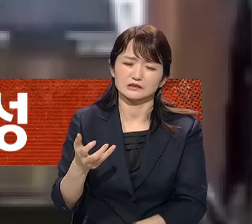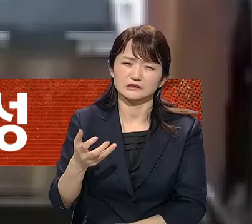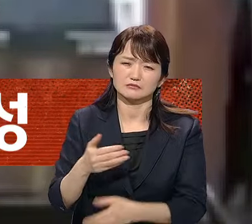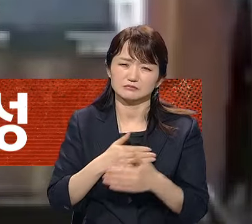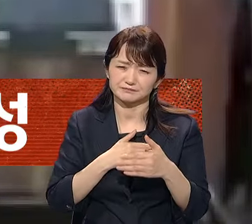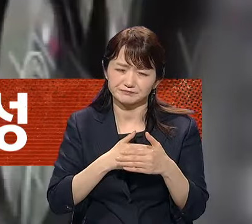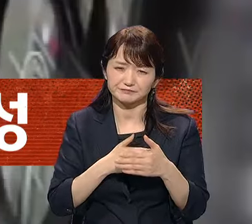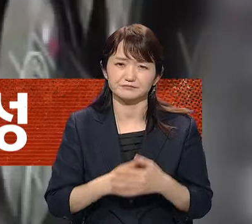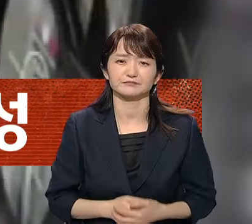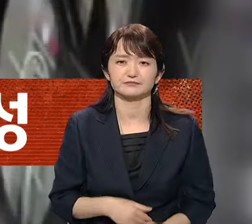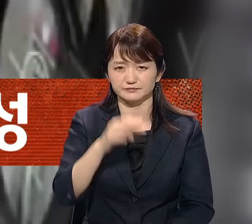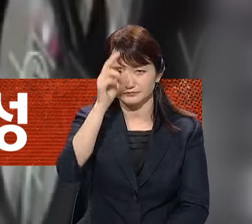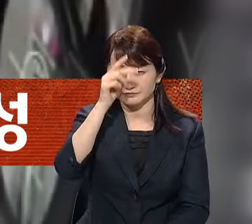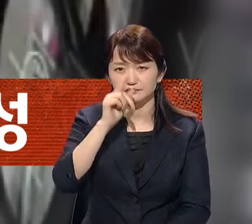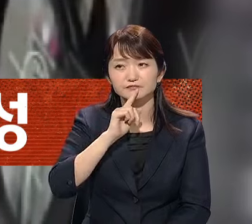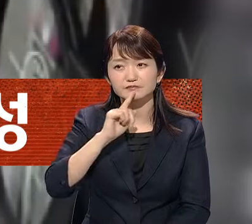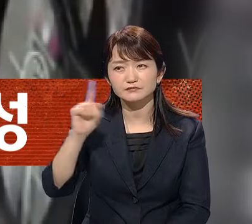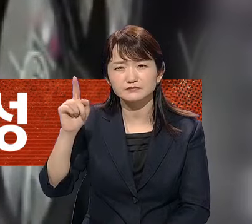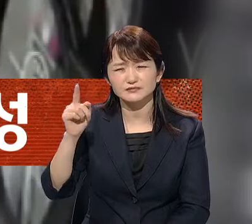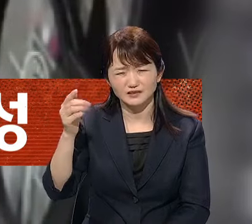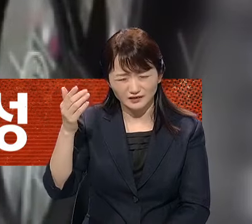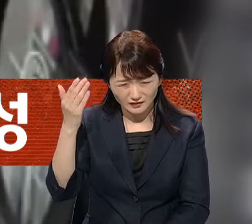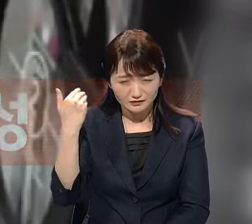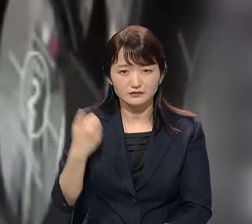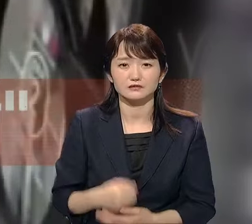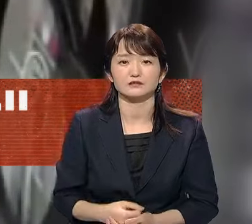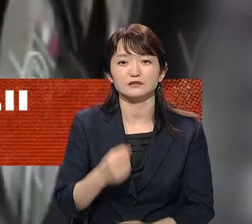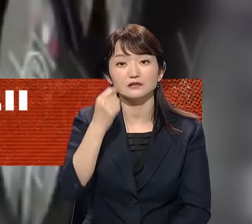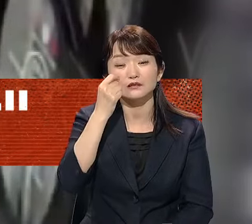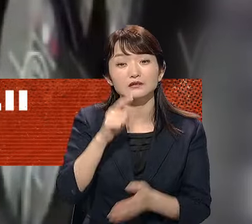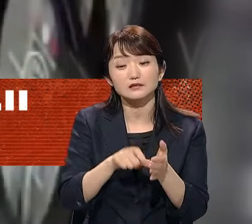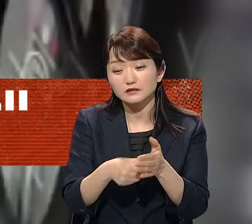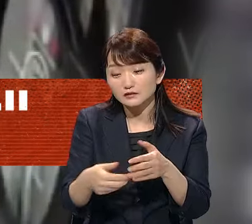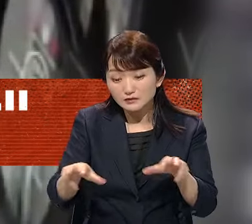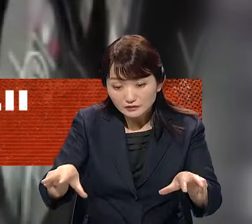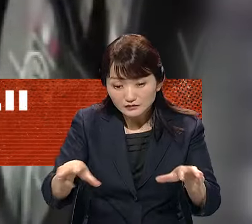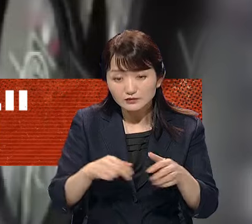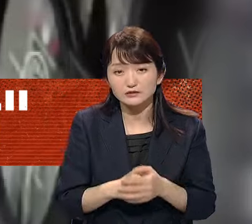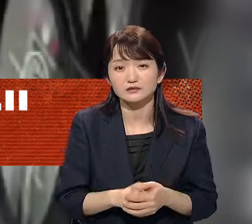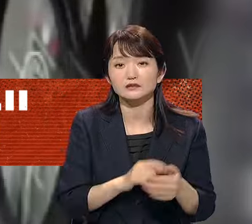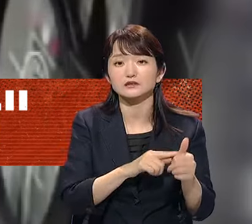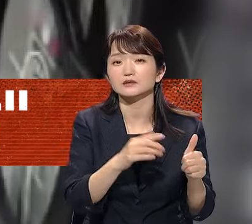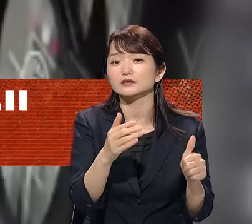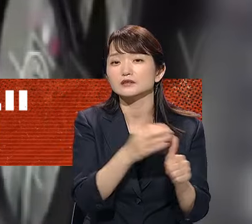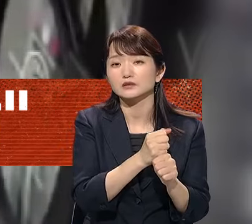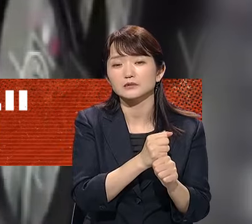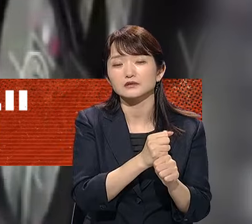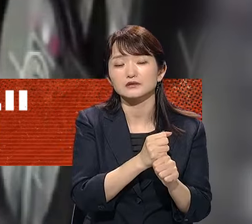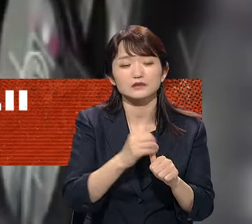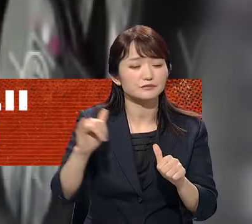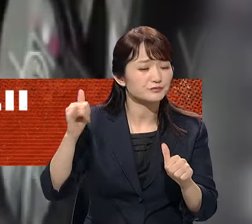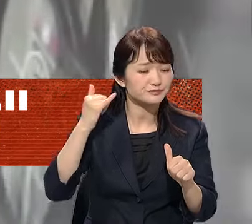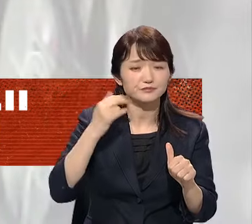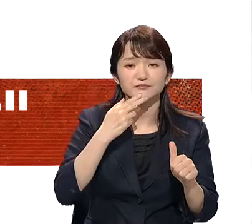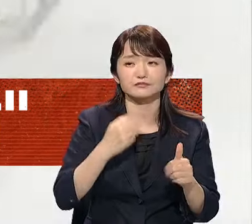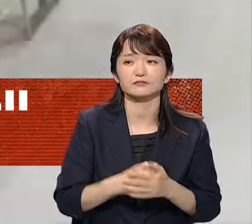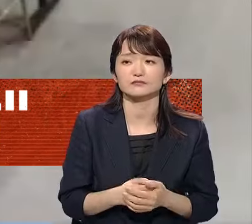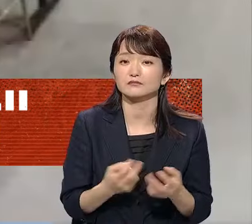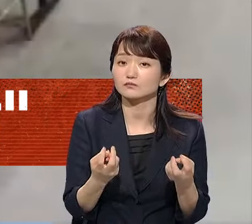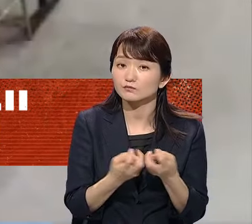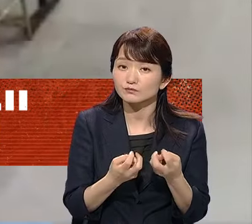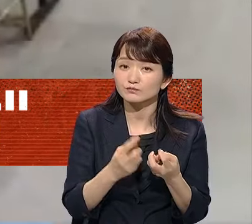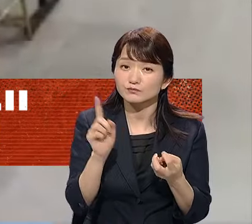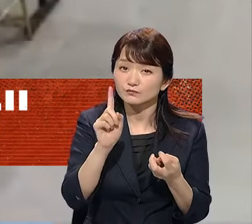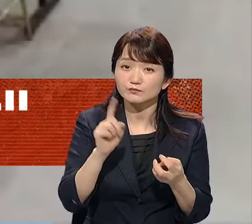하고, 경찰에 신고한 지 좀 오래됐는데 한 달이 지난 지금도 아직까지 연락을 안 하고 있다고 합니다. 방법은